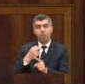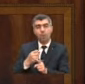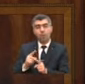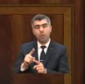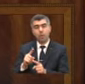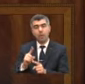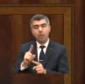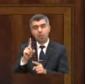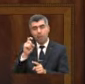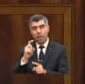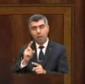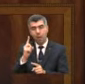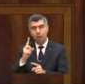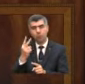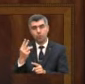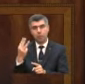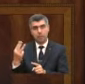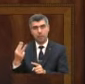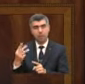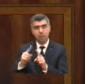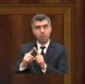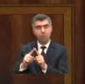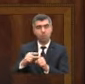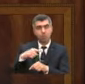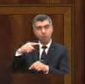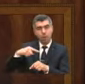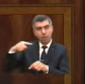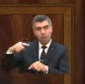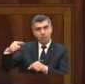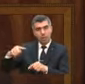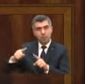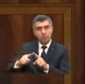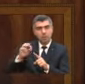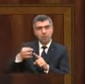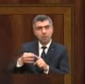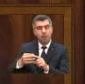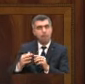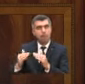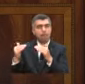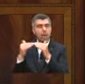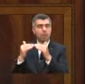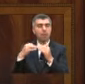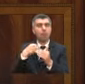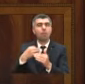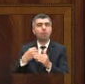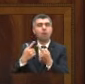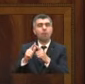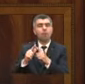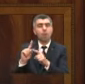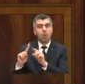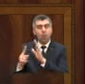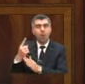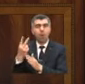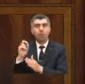مارس من 2021، تحسنات المؤشرات أحيانا حتى بالمقارنة مع الربع الأول من